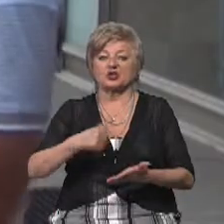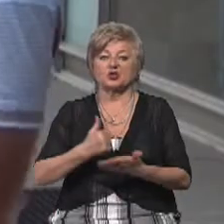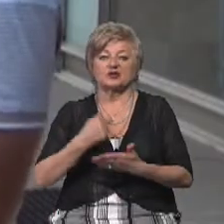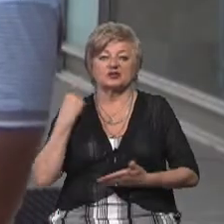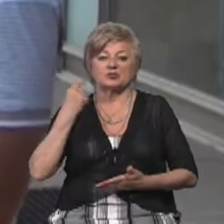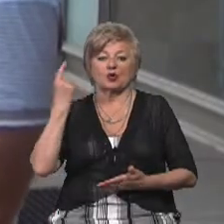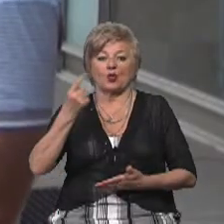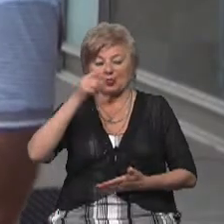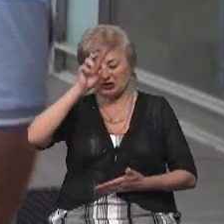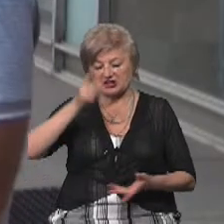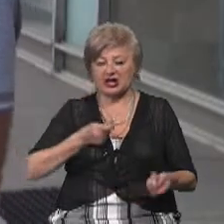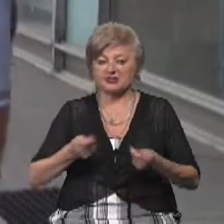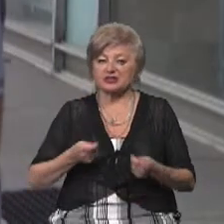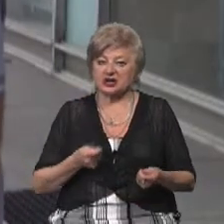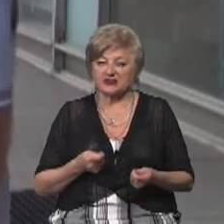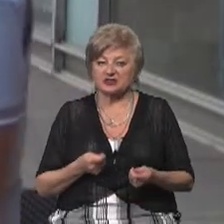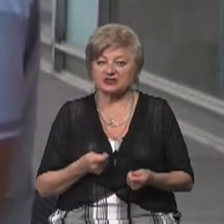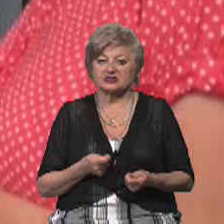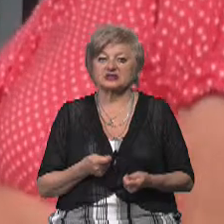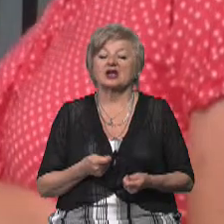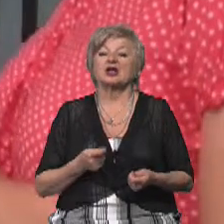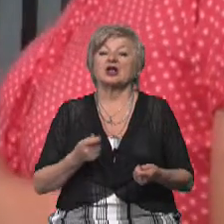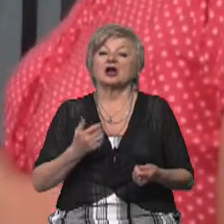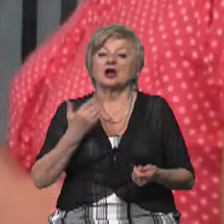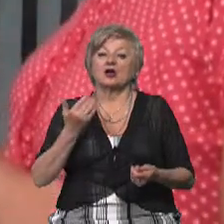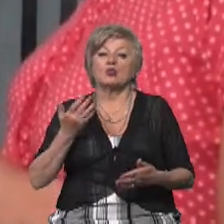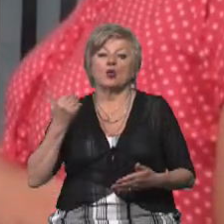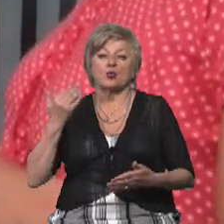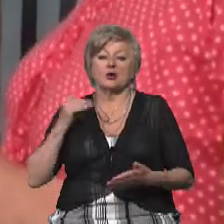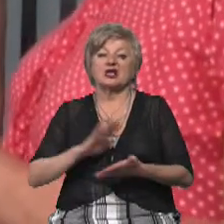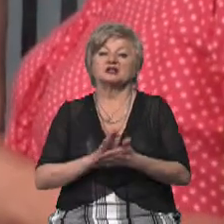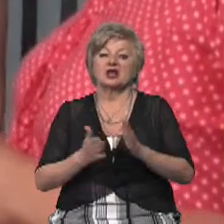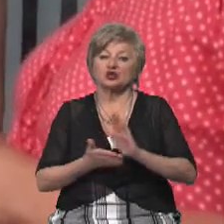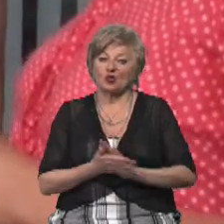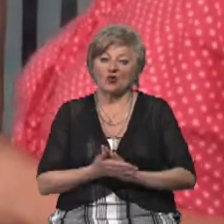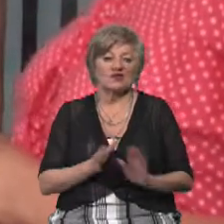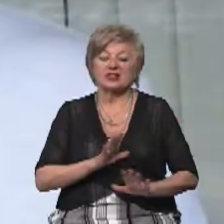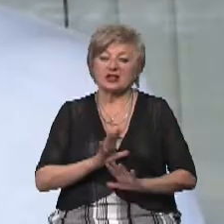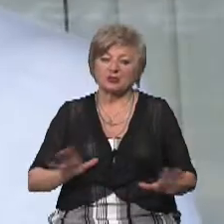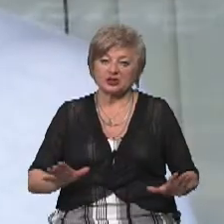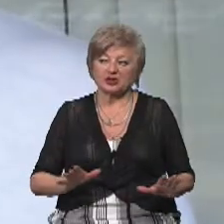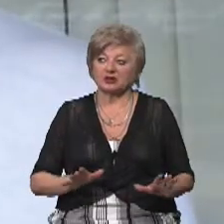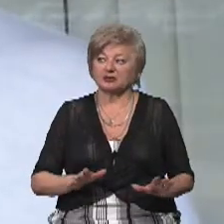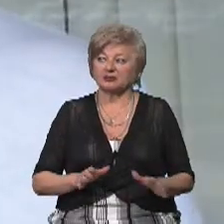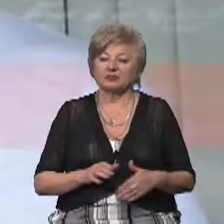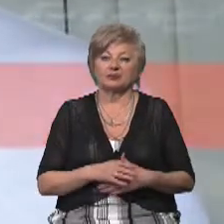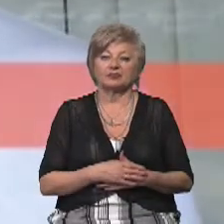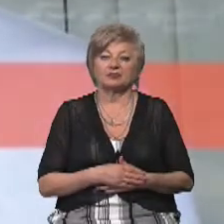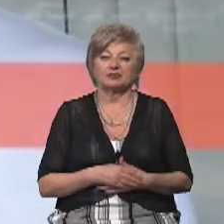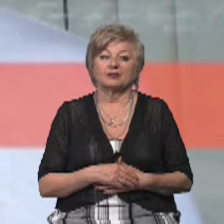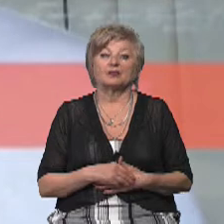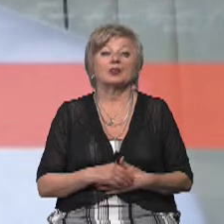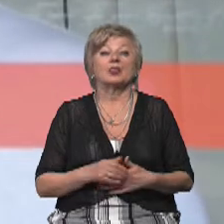Запорізької облдержадміністрації Елею Слип'ян. Попередньої домовленості про це не було. Це Нас сюди сьогодні